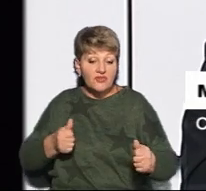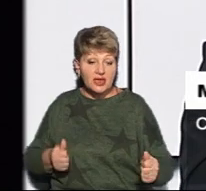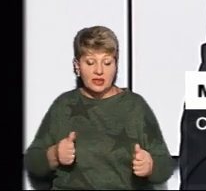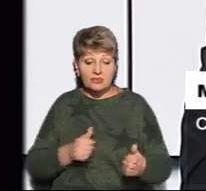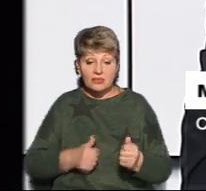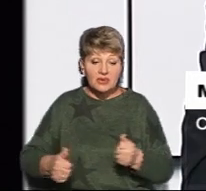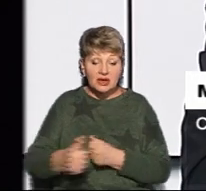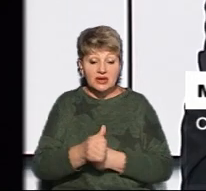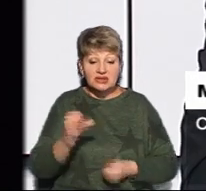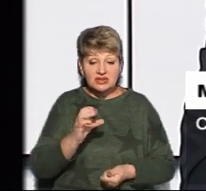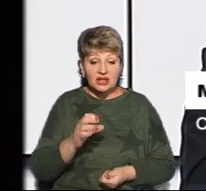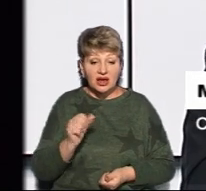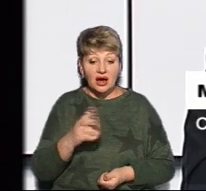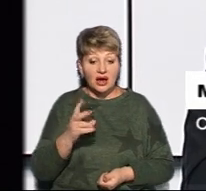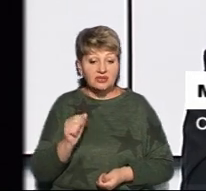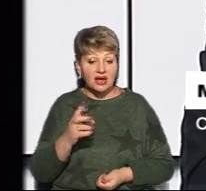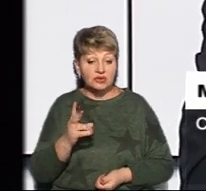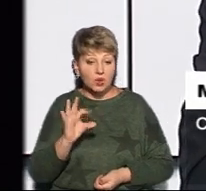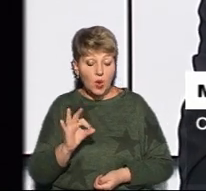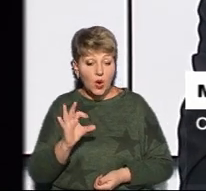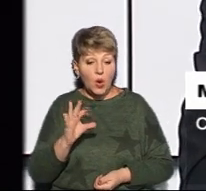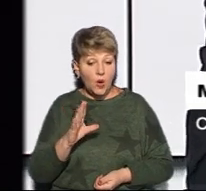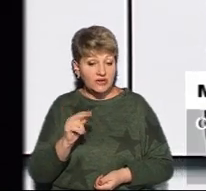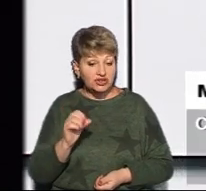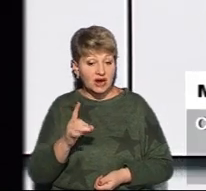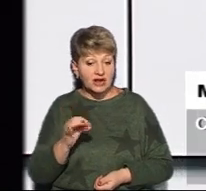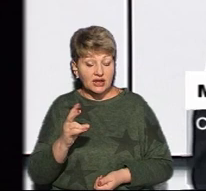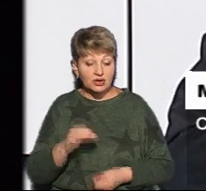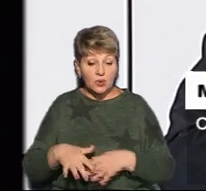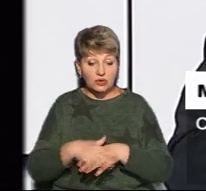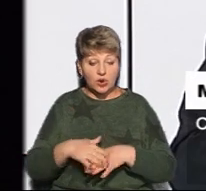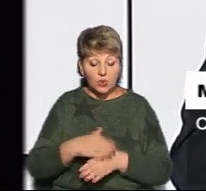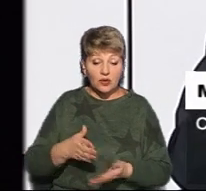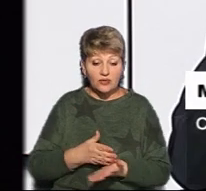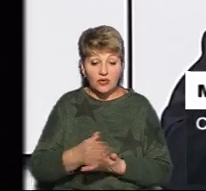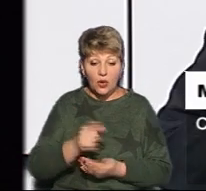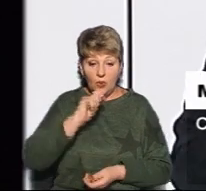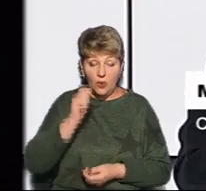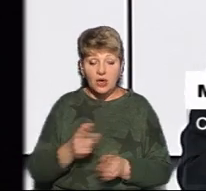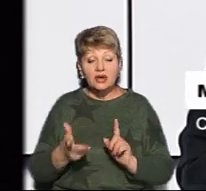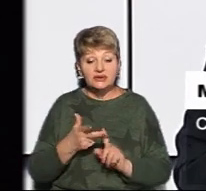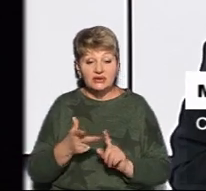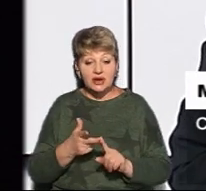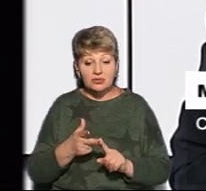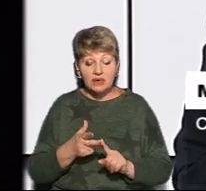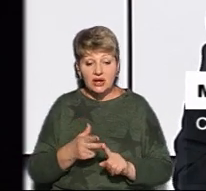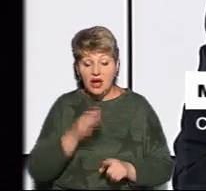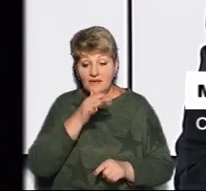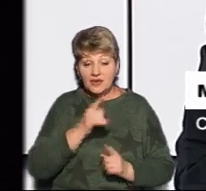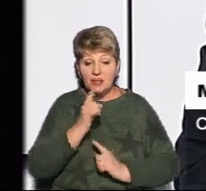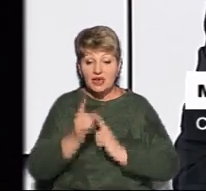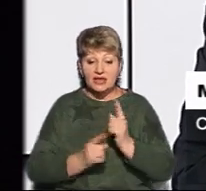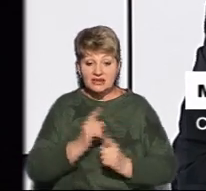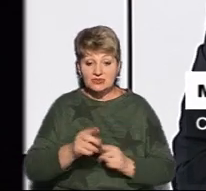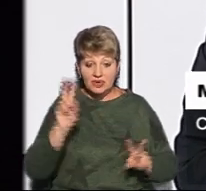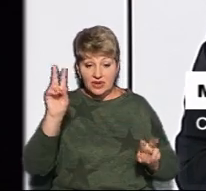лідирує Сергій Ананка від «Слуги народу», на другому місці Віктор Овчаренка від «Народного руху України», на третьому – Валентина Дрібожак від «Часу змін» Сергія